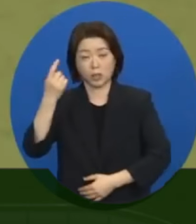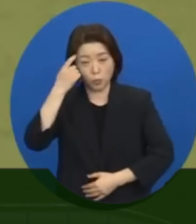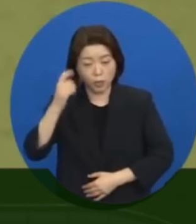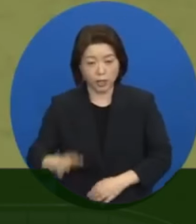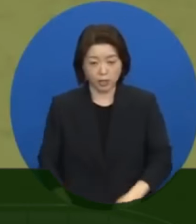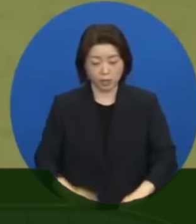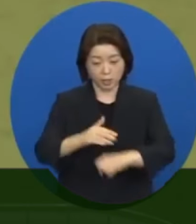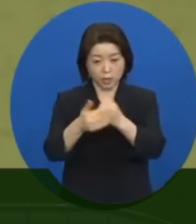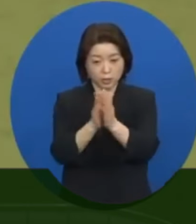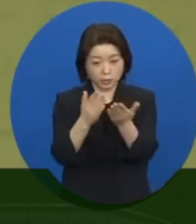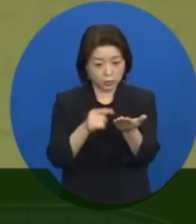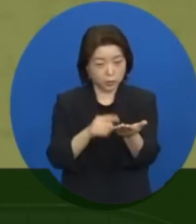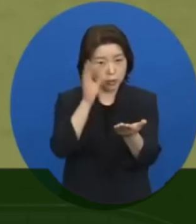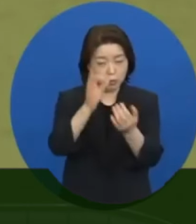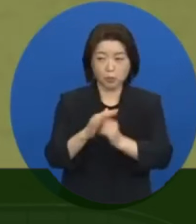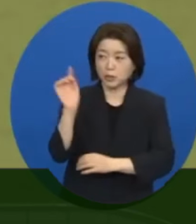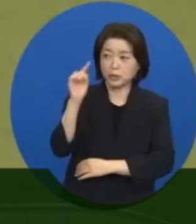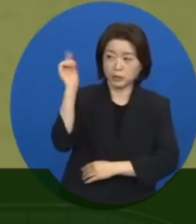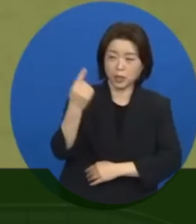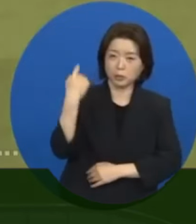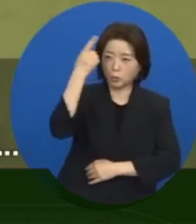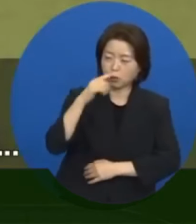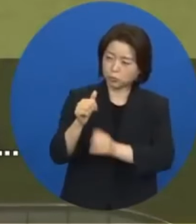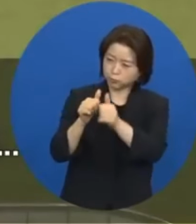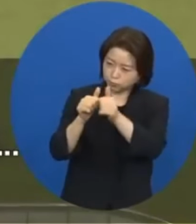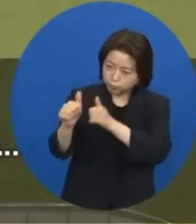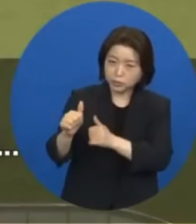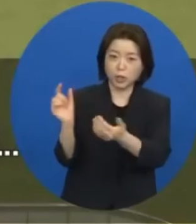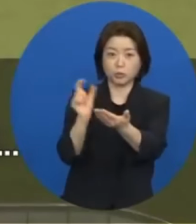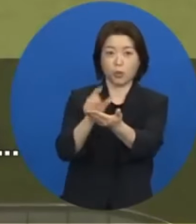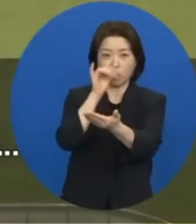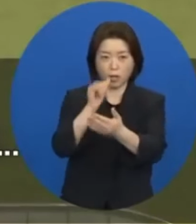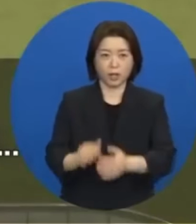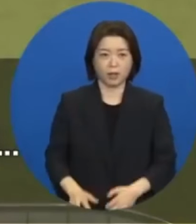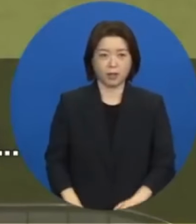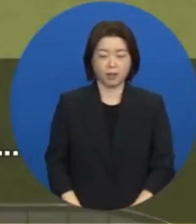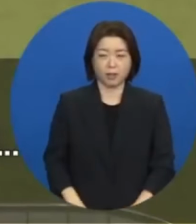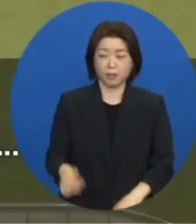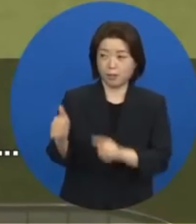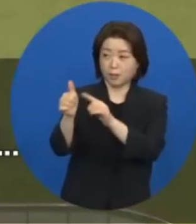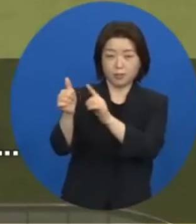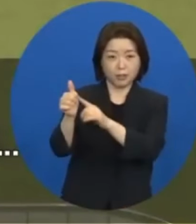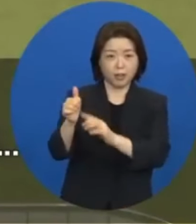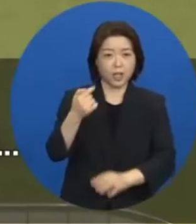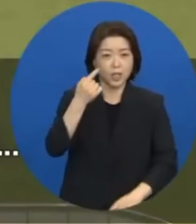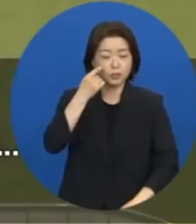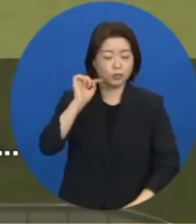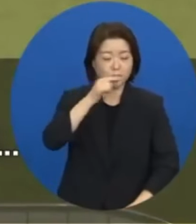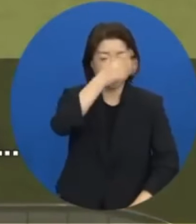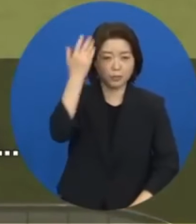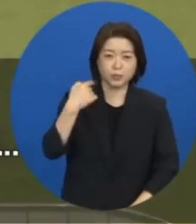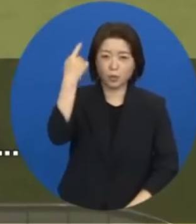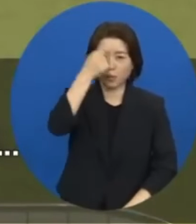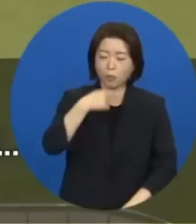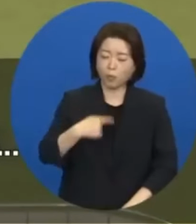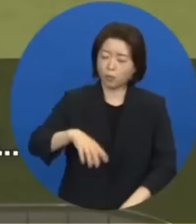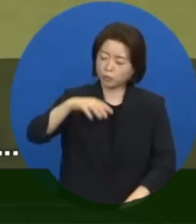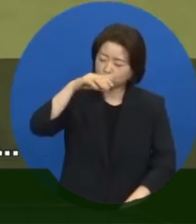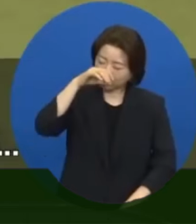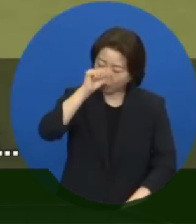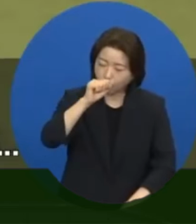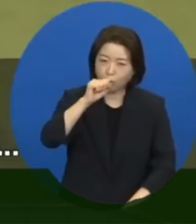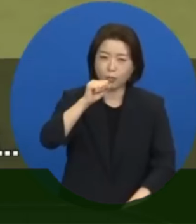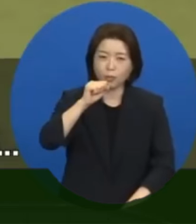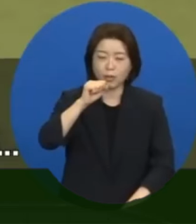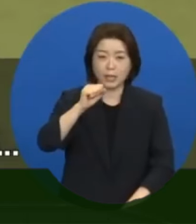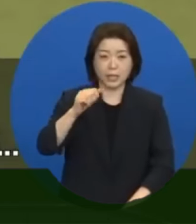다윗의 외모도 준수하다고 묘사하고 있어요 12절 보십시오 그 다윗은 눈이 아름답고 외모도 준수한 홍안의 소년이었다